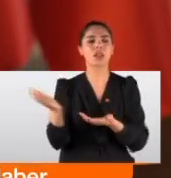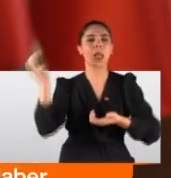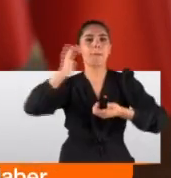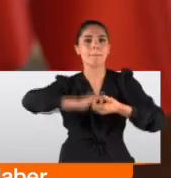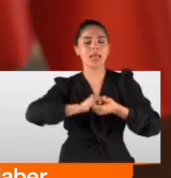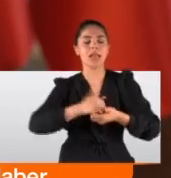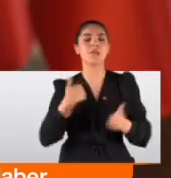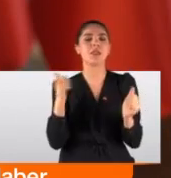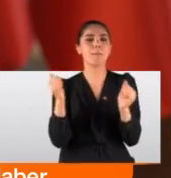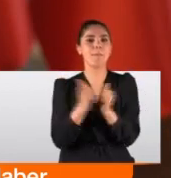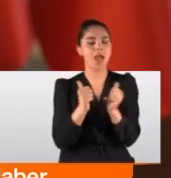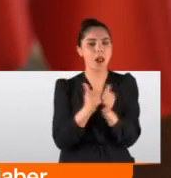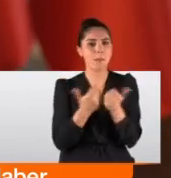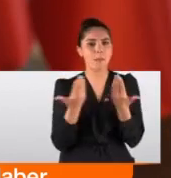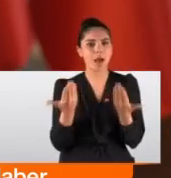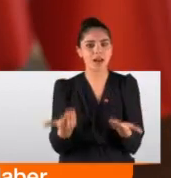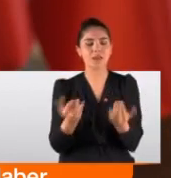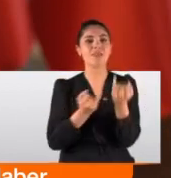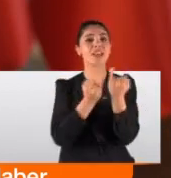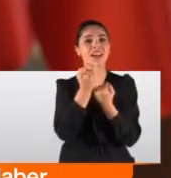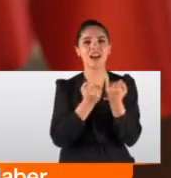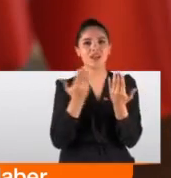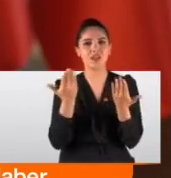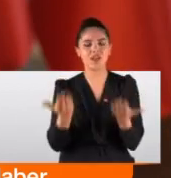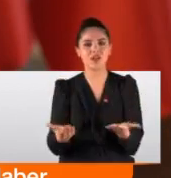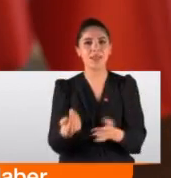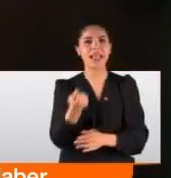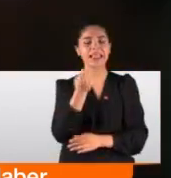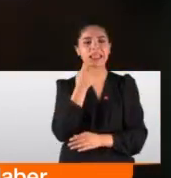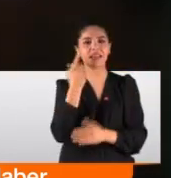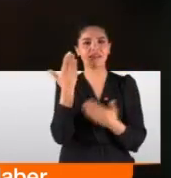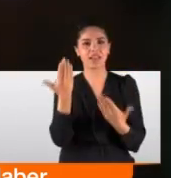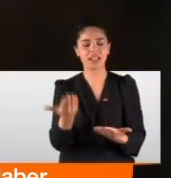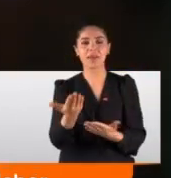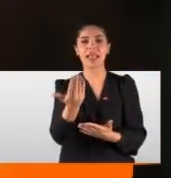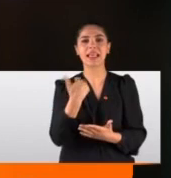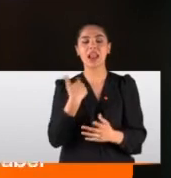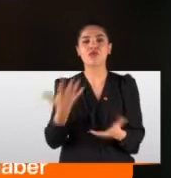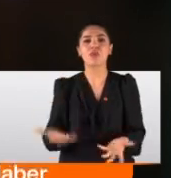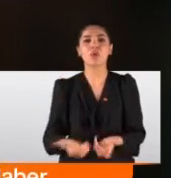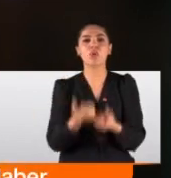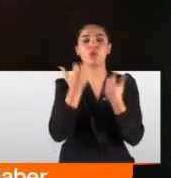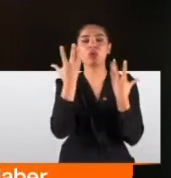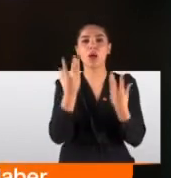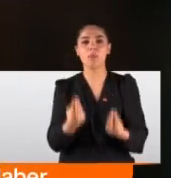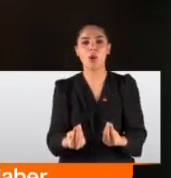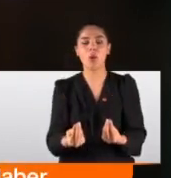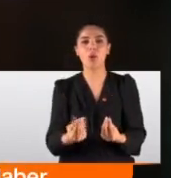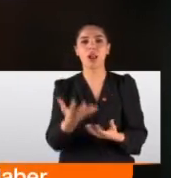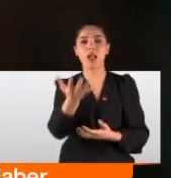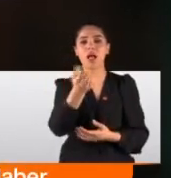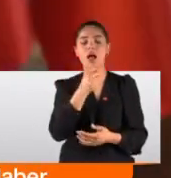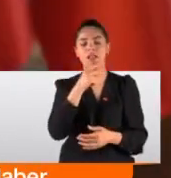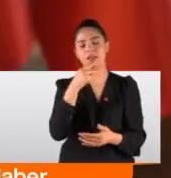birliğimizi, beraberliğimizi, kardeşliğimizi, devletimizi, geleceğimizi kurtarmak olarak aldığımız